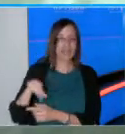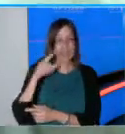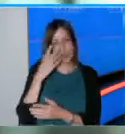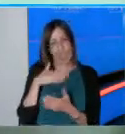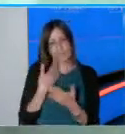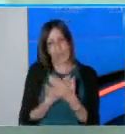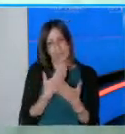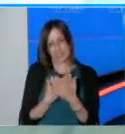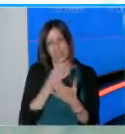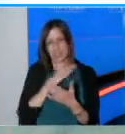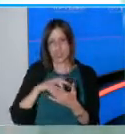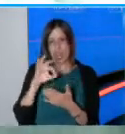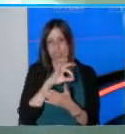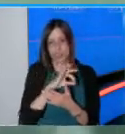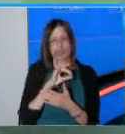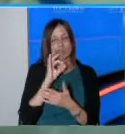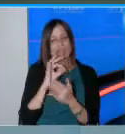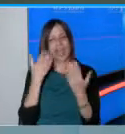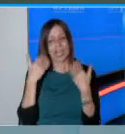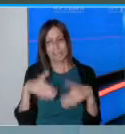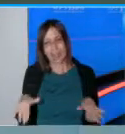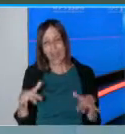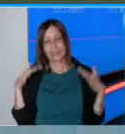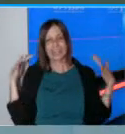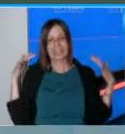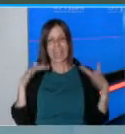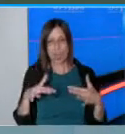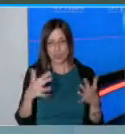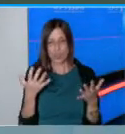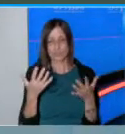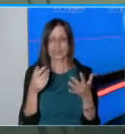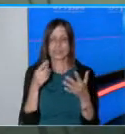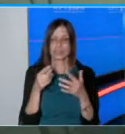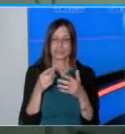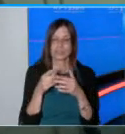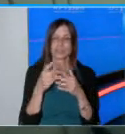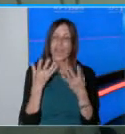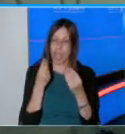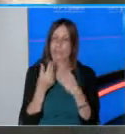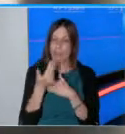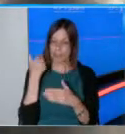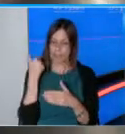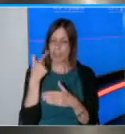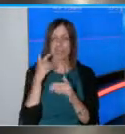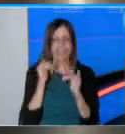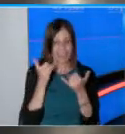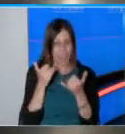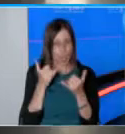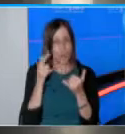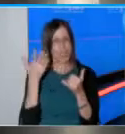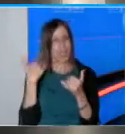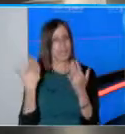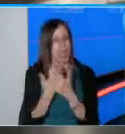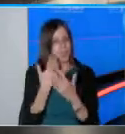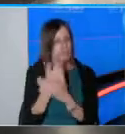ההמלצות שלנו על קטע של הגבלות, בהתקהלויות וכו', זה היה הרבה קודם. זה נכון שזה עלה